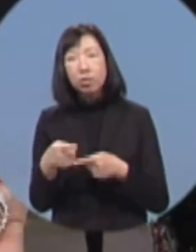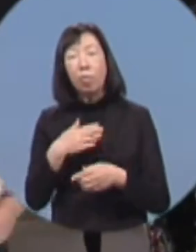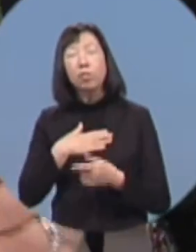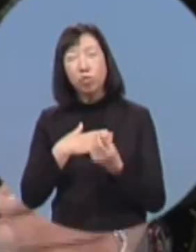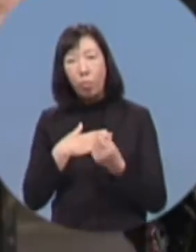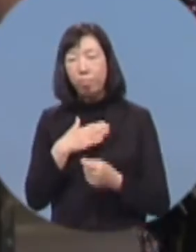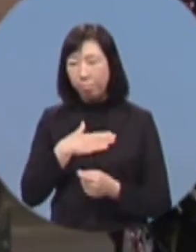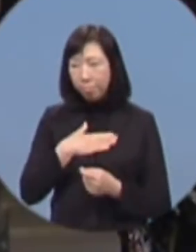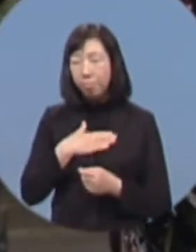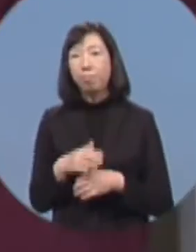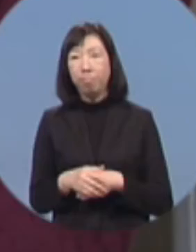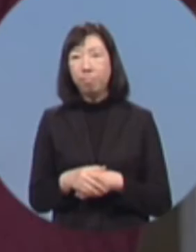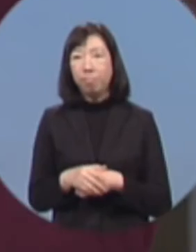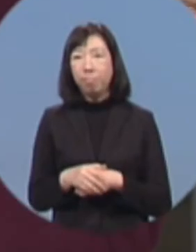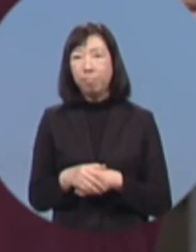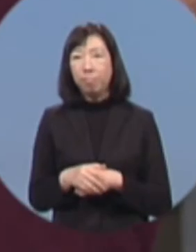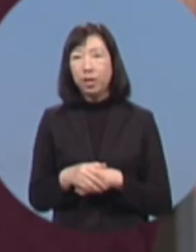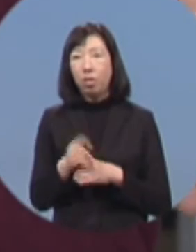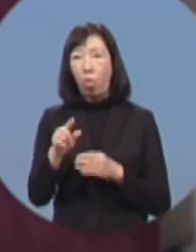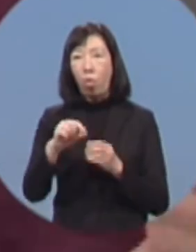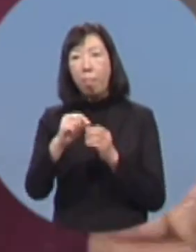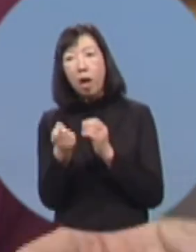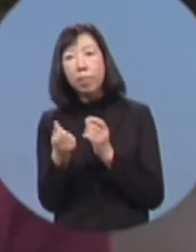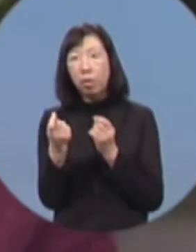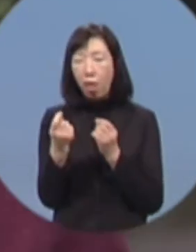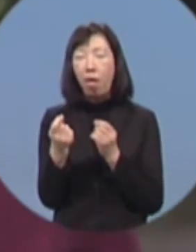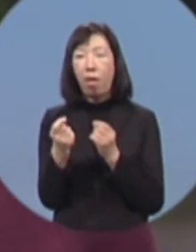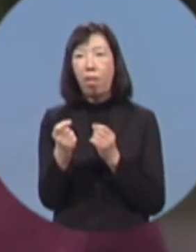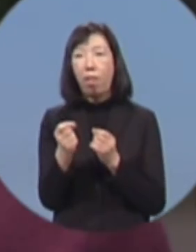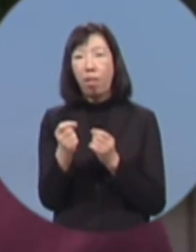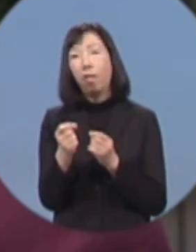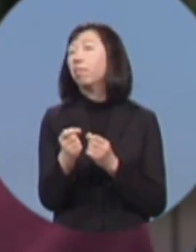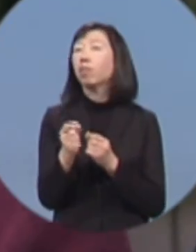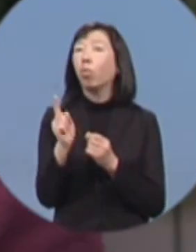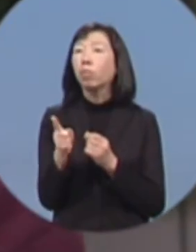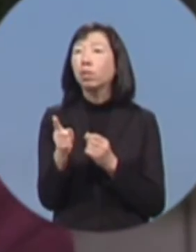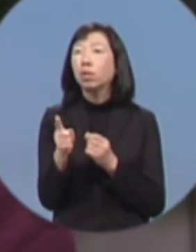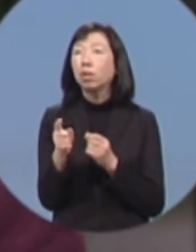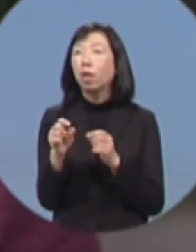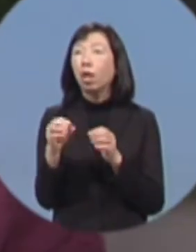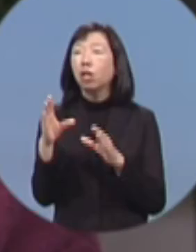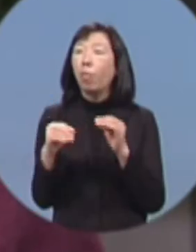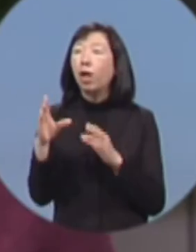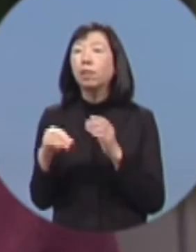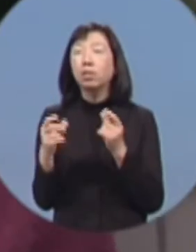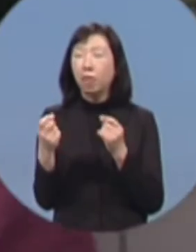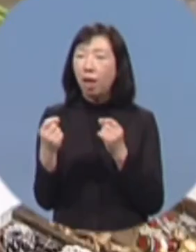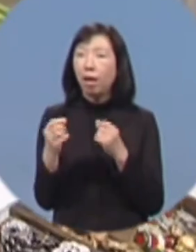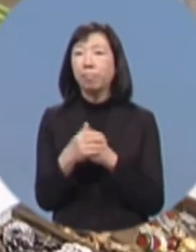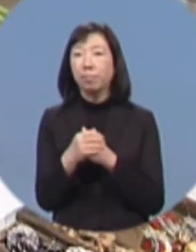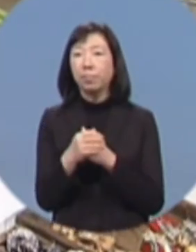しょ。 はい、わかります。 はい、 結構曲がりますね。 曲がりますよね。 こんなに柔軟があるんですね。 そうなんです